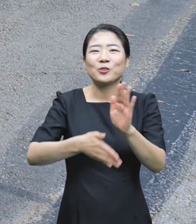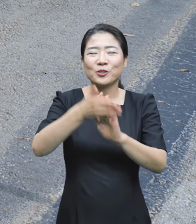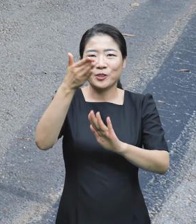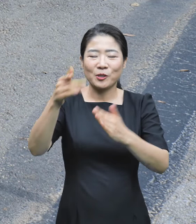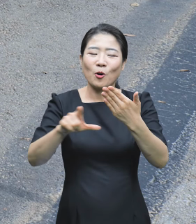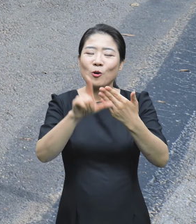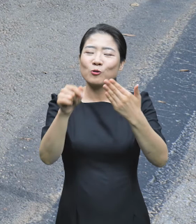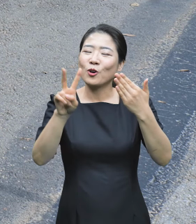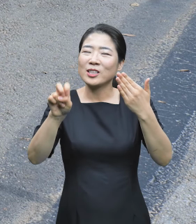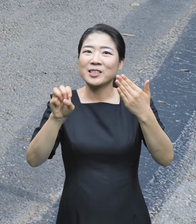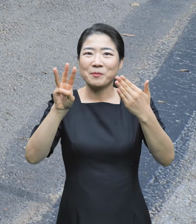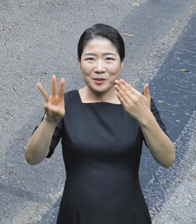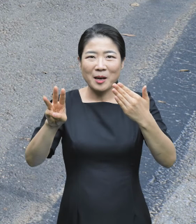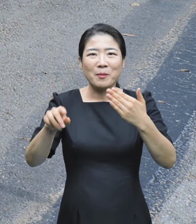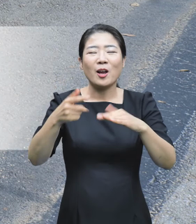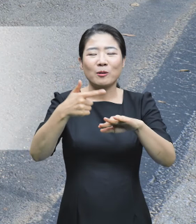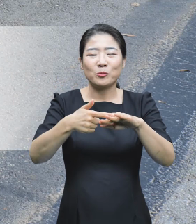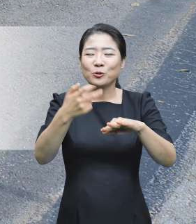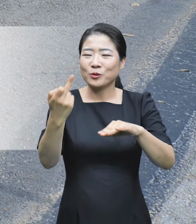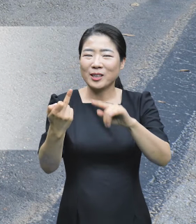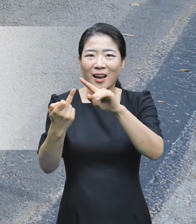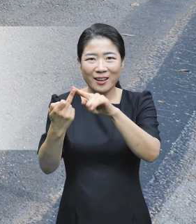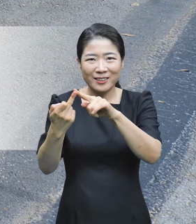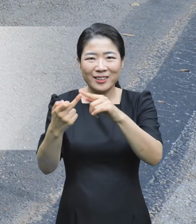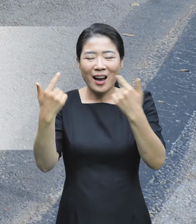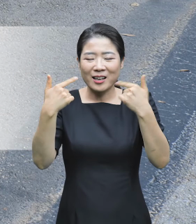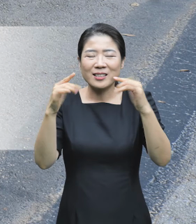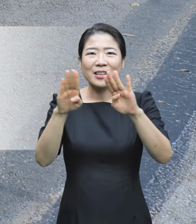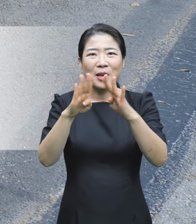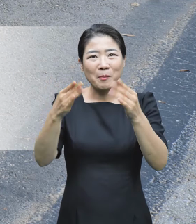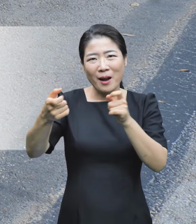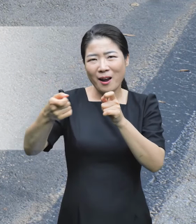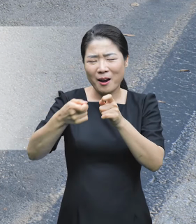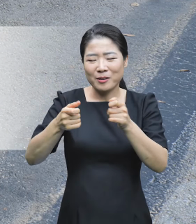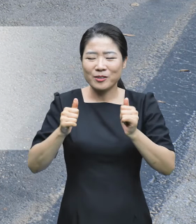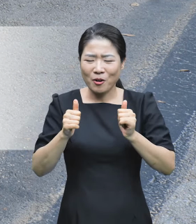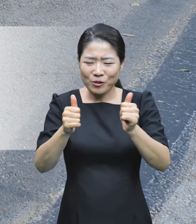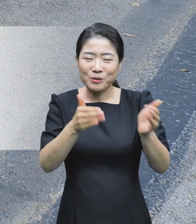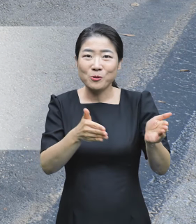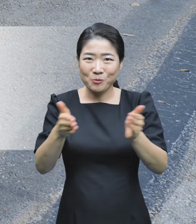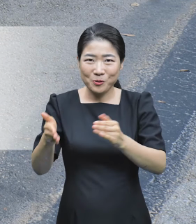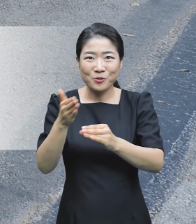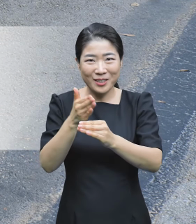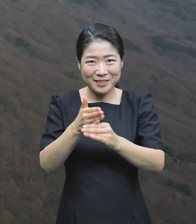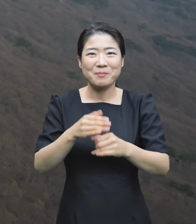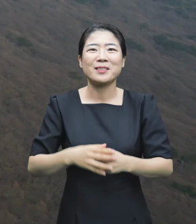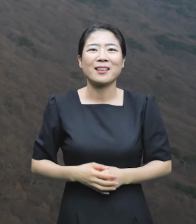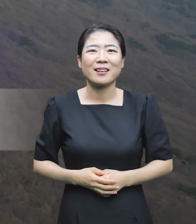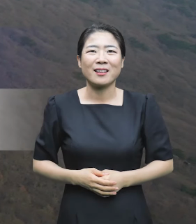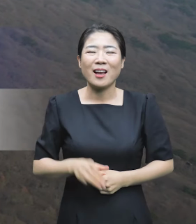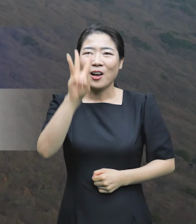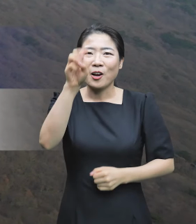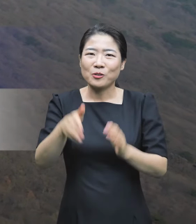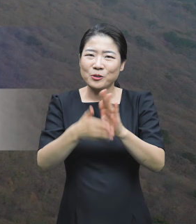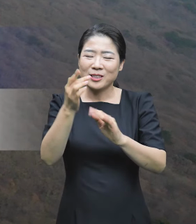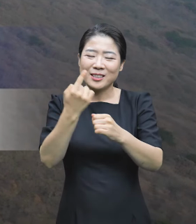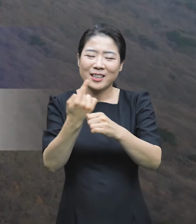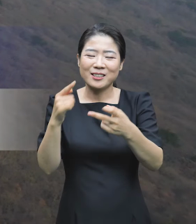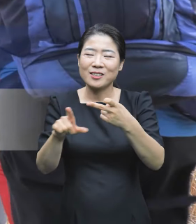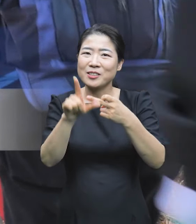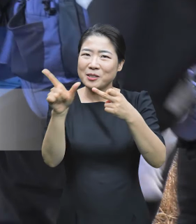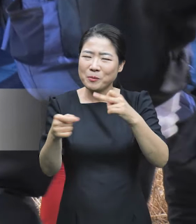광주시가 오는 23일 예정된 무등산 정상 상시개방을 앞두고 준비해 만전을 기하고 있습니다 광주시는